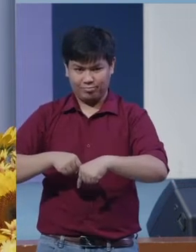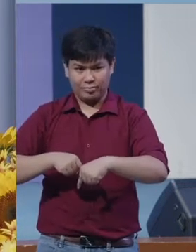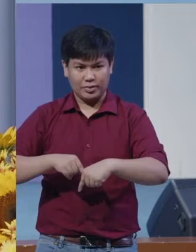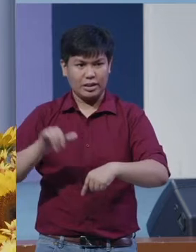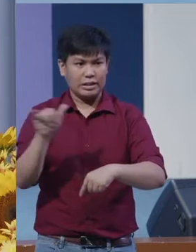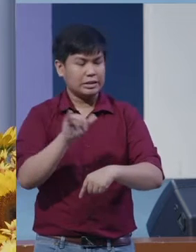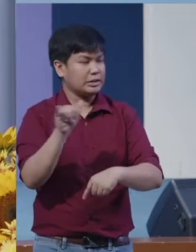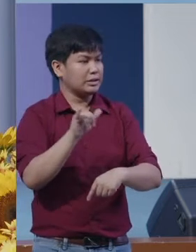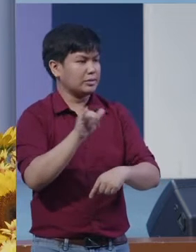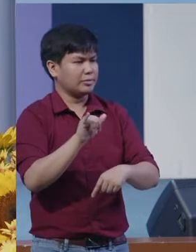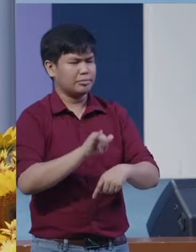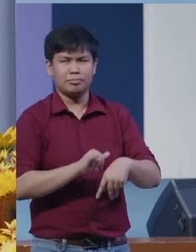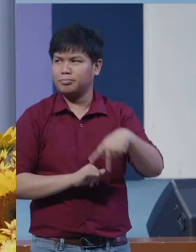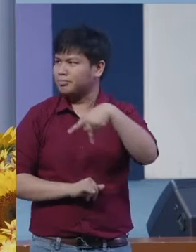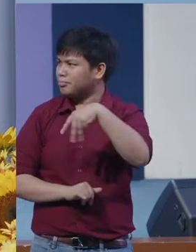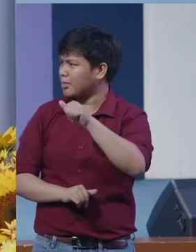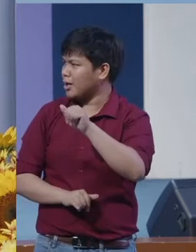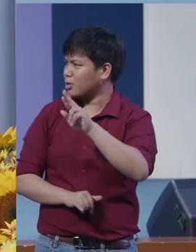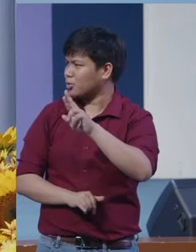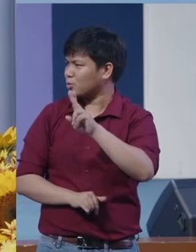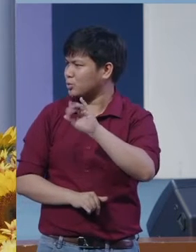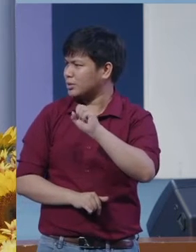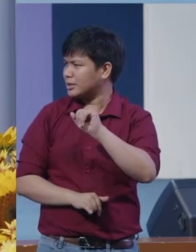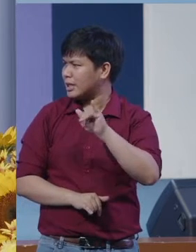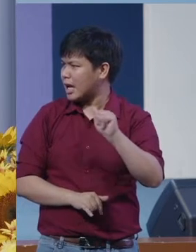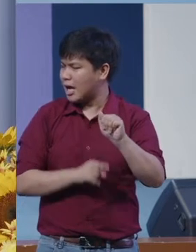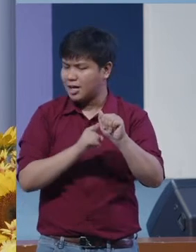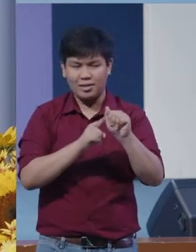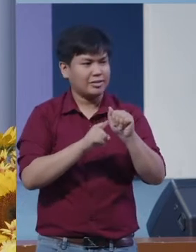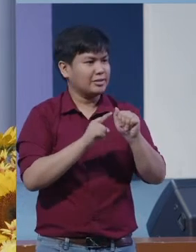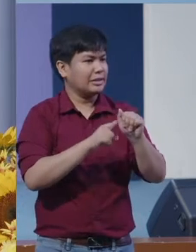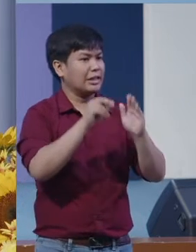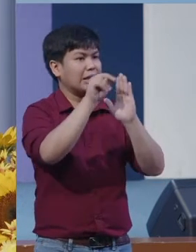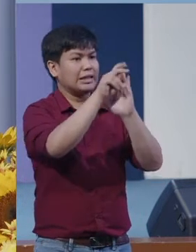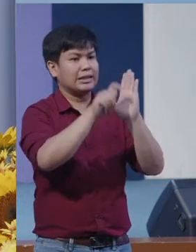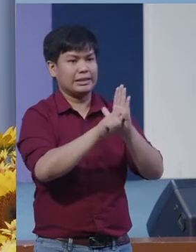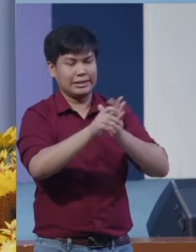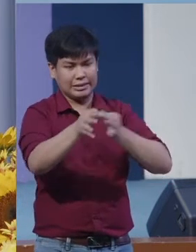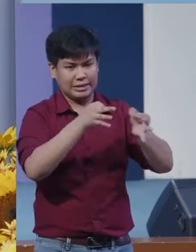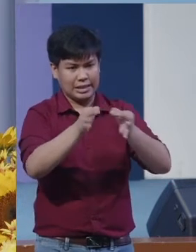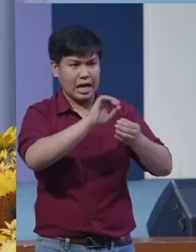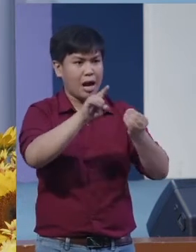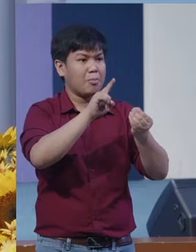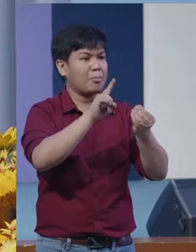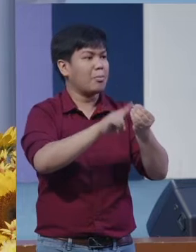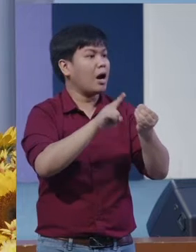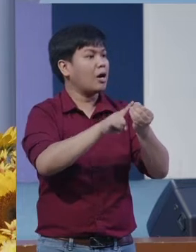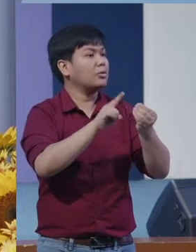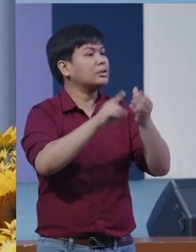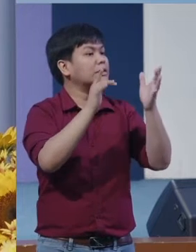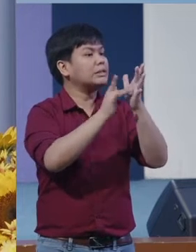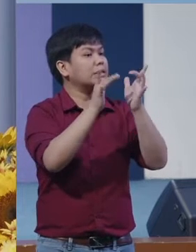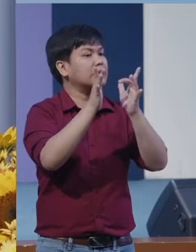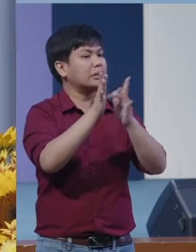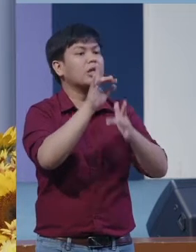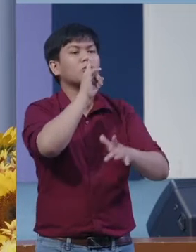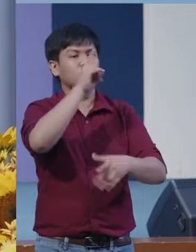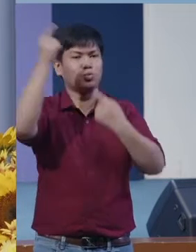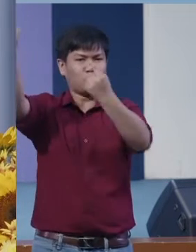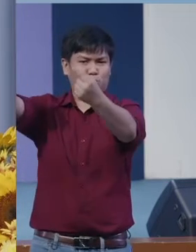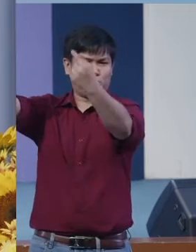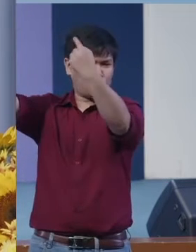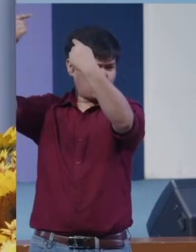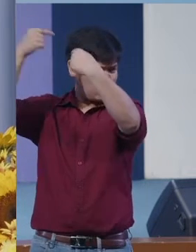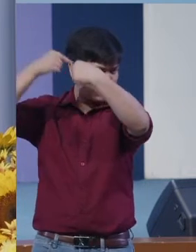salitang parousia. Yung po ay ginagamit sa New Testament para i-describe ang pisikal na pagbabalik ni